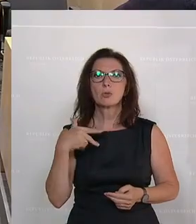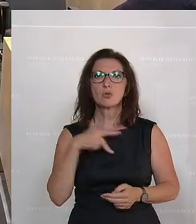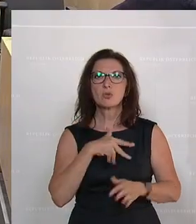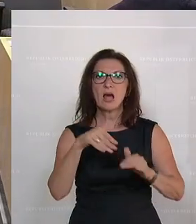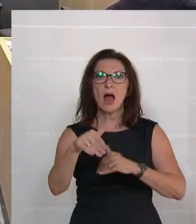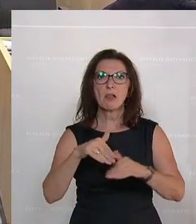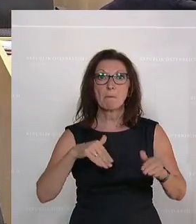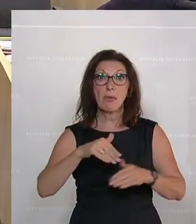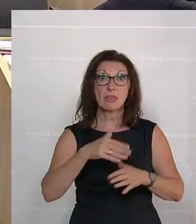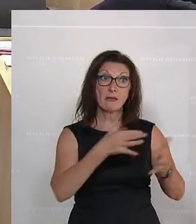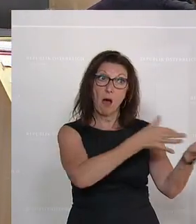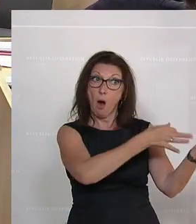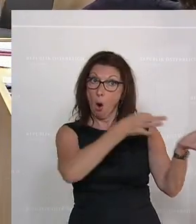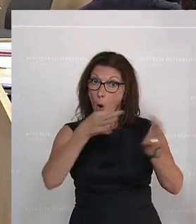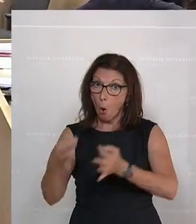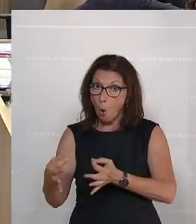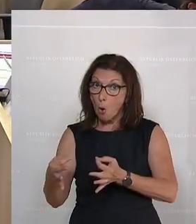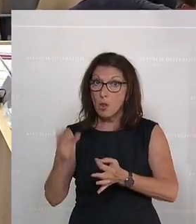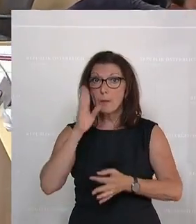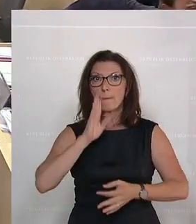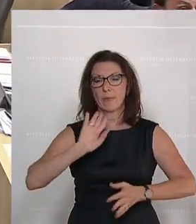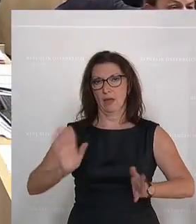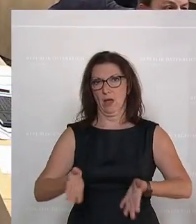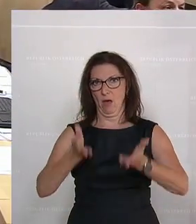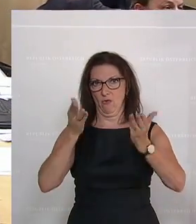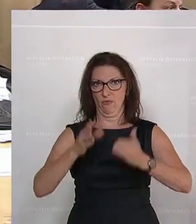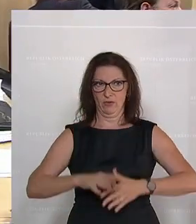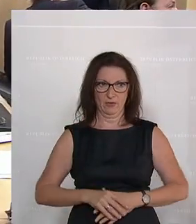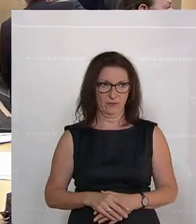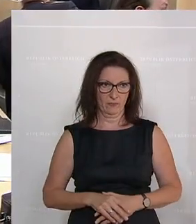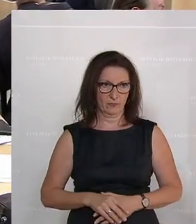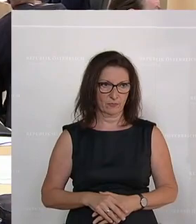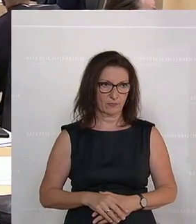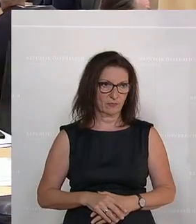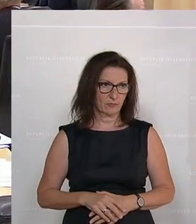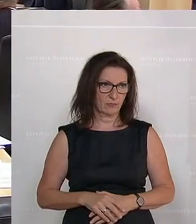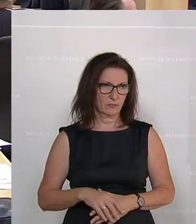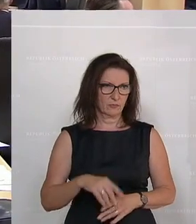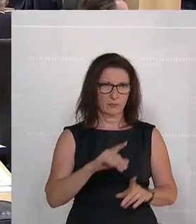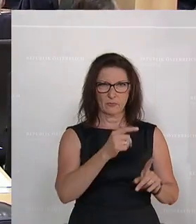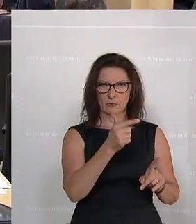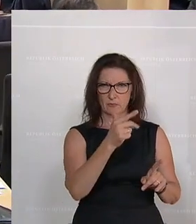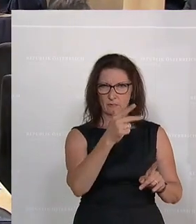tätig haben dementsprechend das zeichen das war für